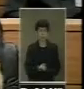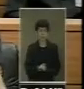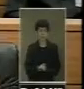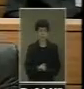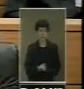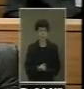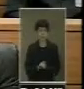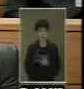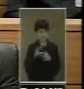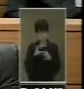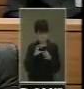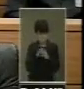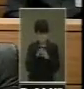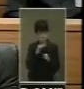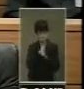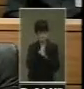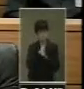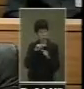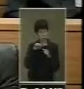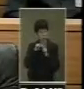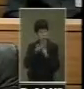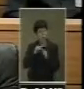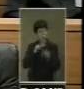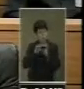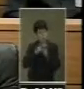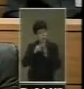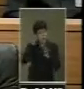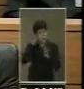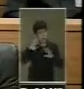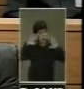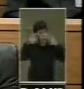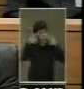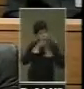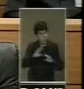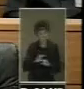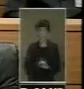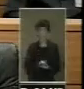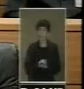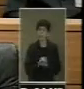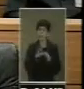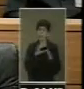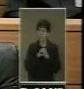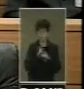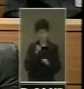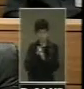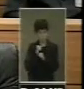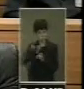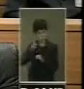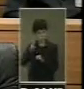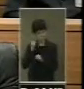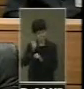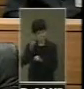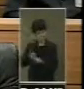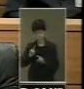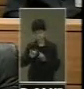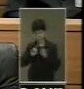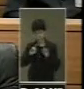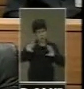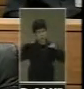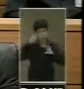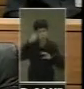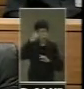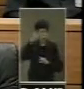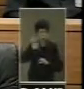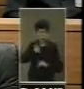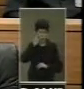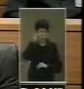ความคิดในเรื่องของรัฐอุดมคติมันทับซ้อนกับรัฐความเป็นจริงครับในอดีตไม่เข้